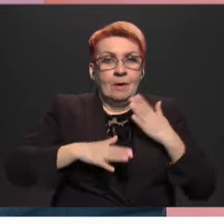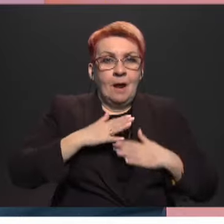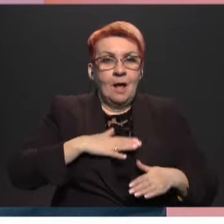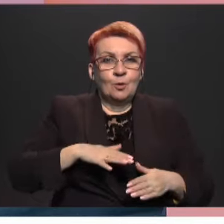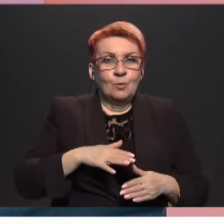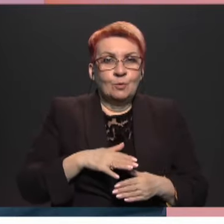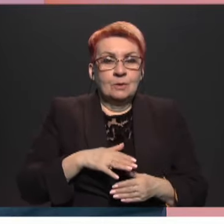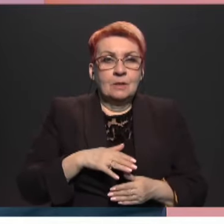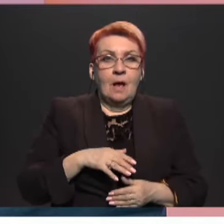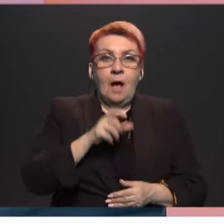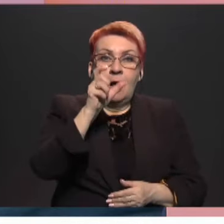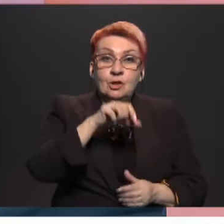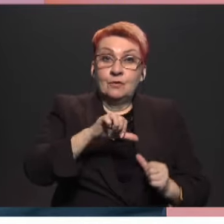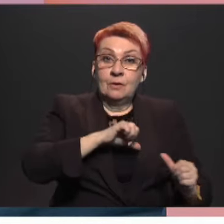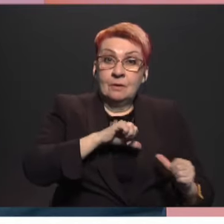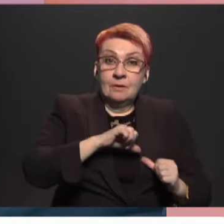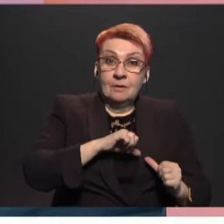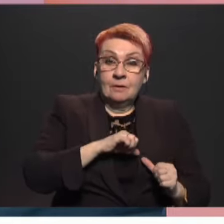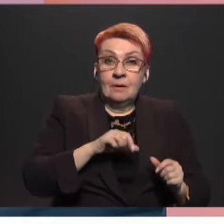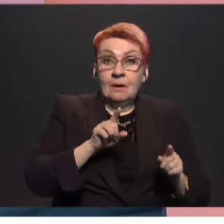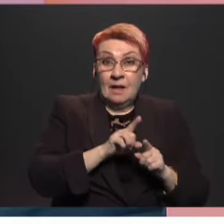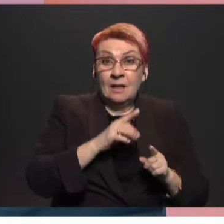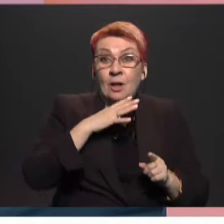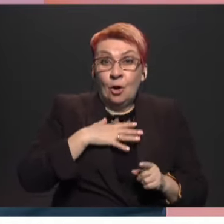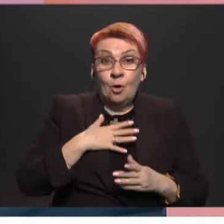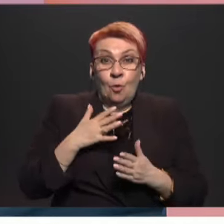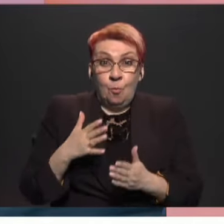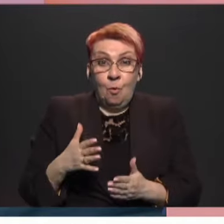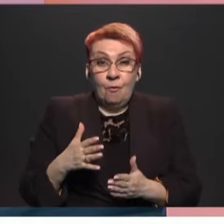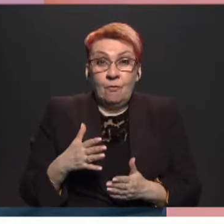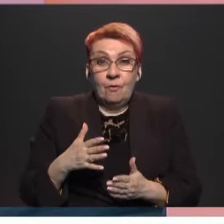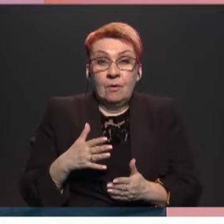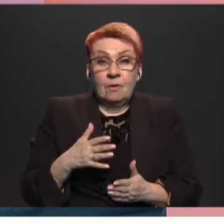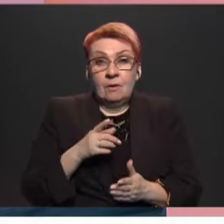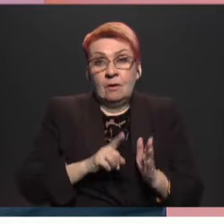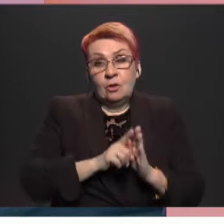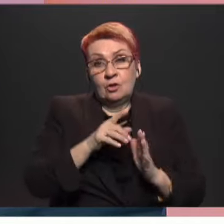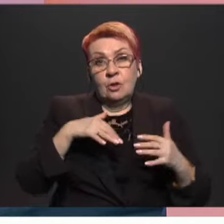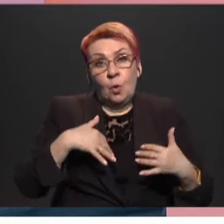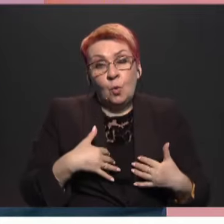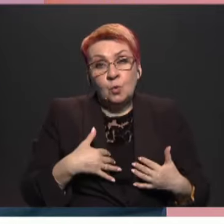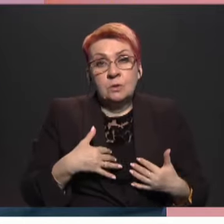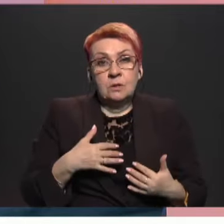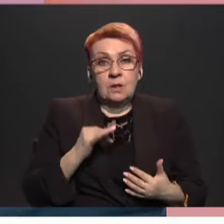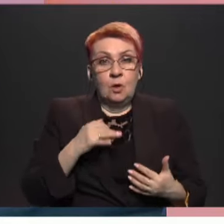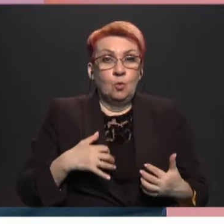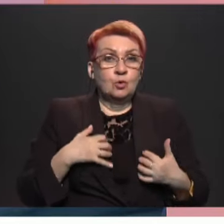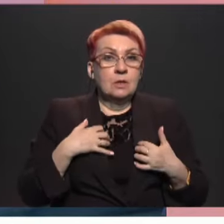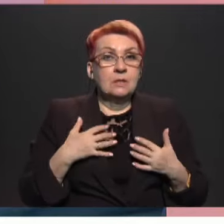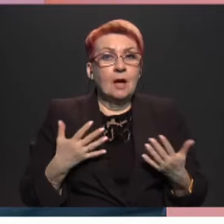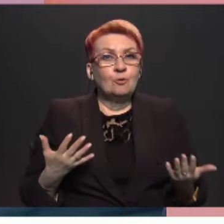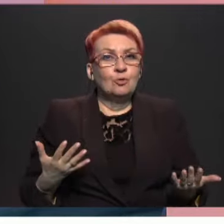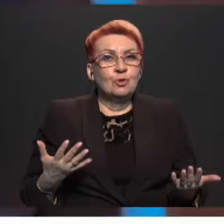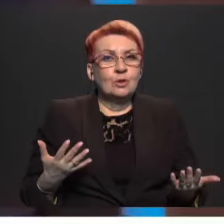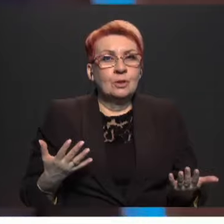человека, совершающего грех, под действием той же самой любви, на самом деле, становится скорбящей, грустной и ужасающейся. Спасибо